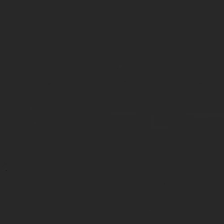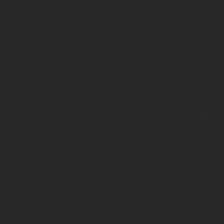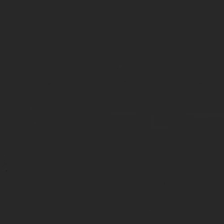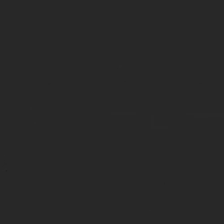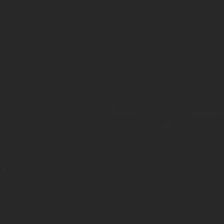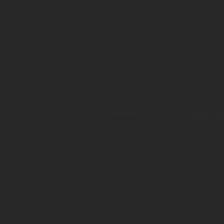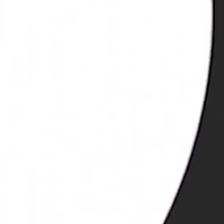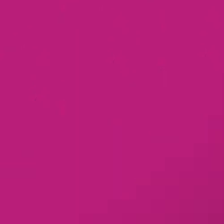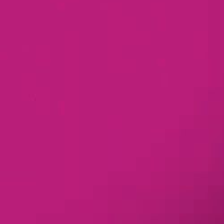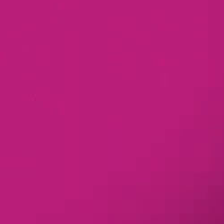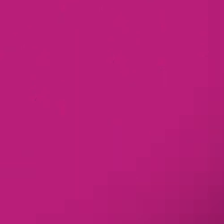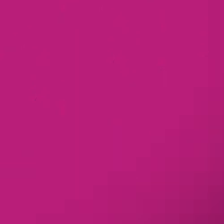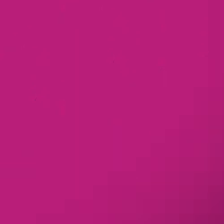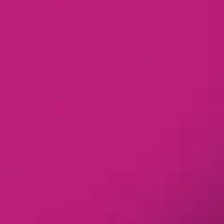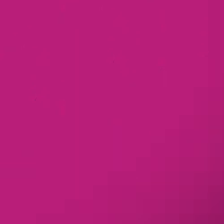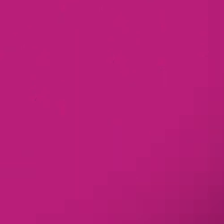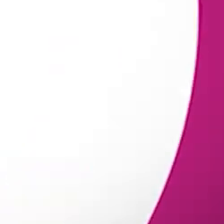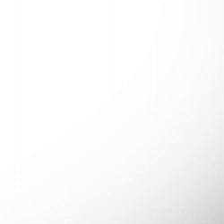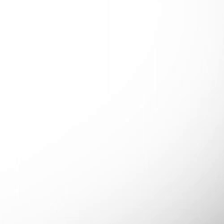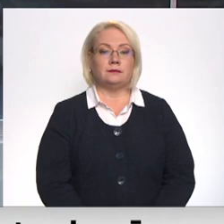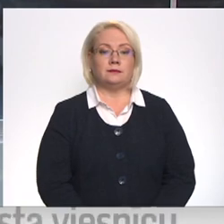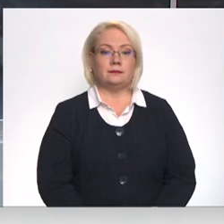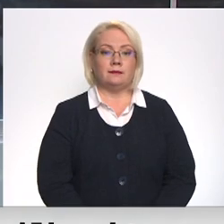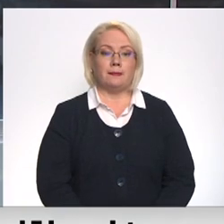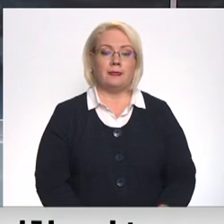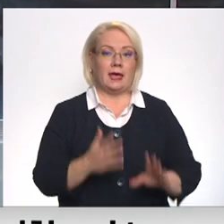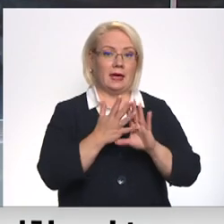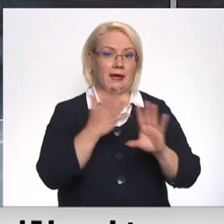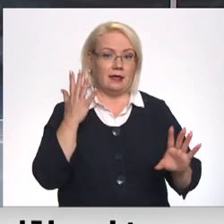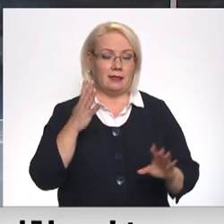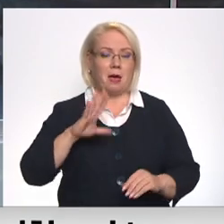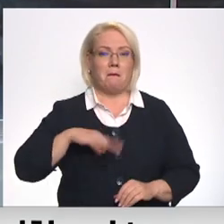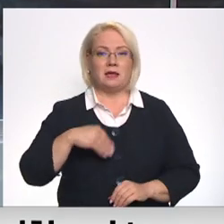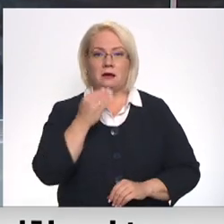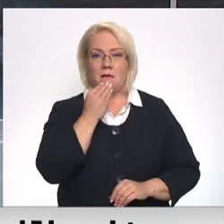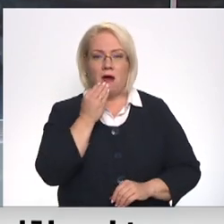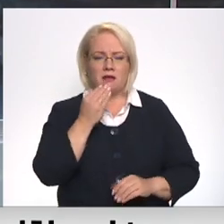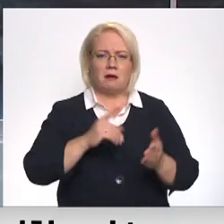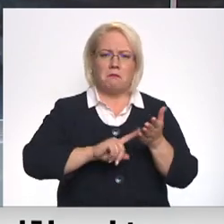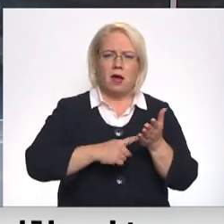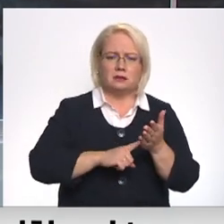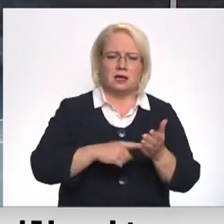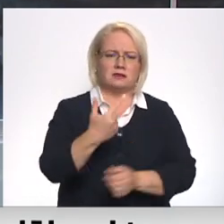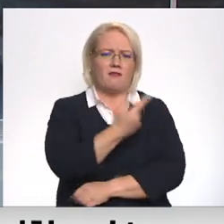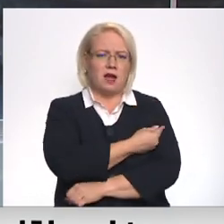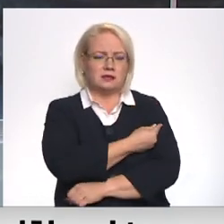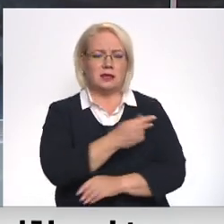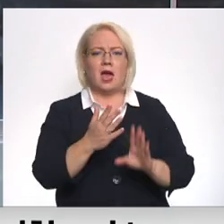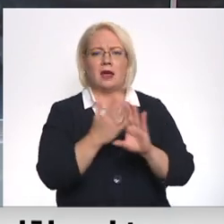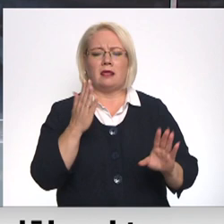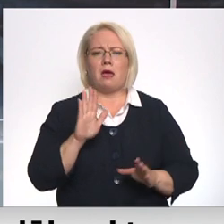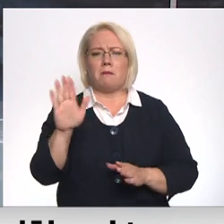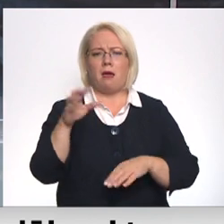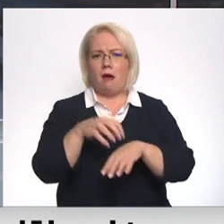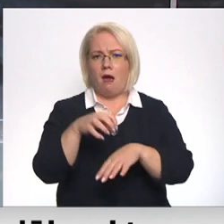Re, viss ēters ir te! Rindā pēc pārtikas, pases, vakcīnas, rindā pie